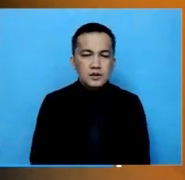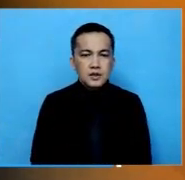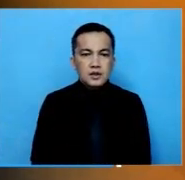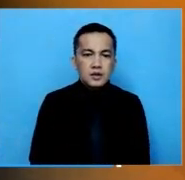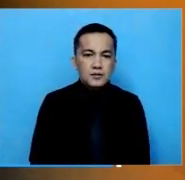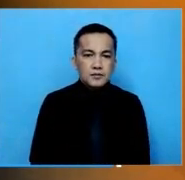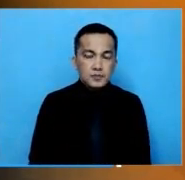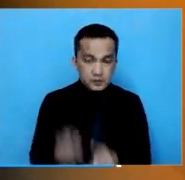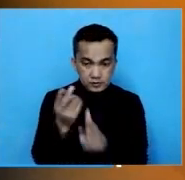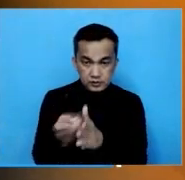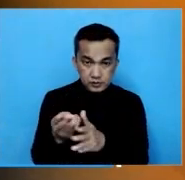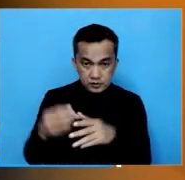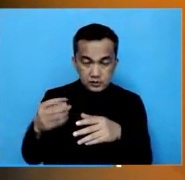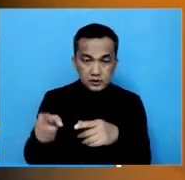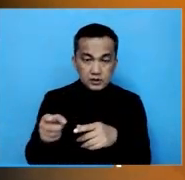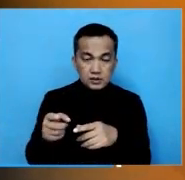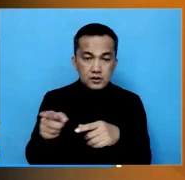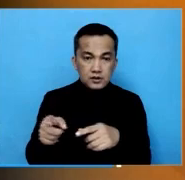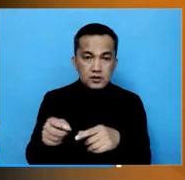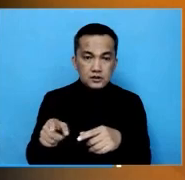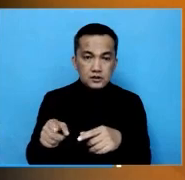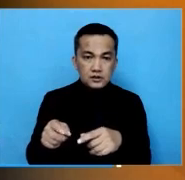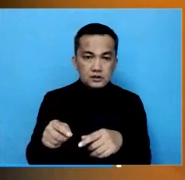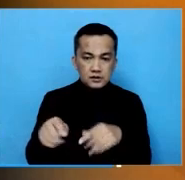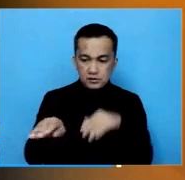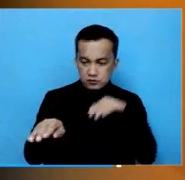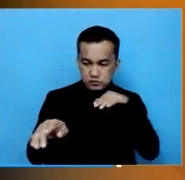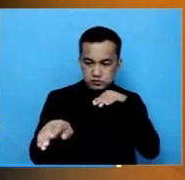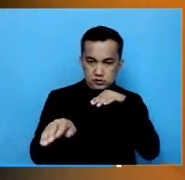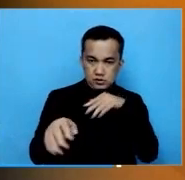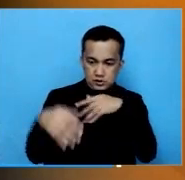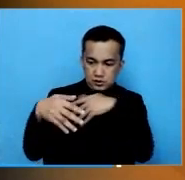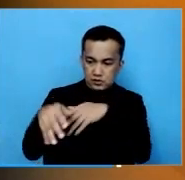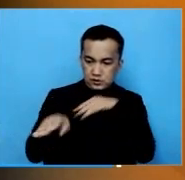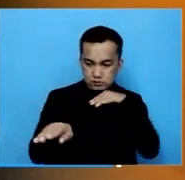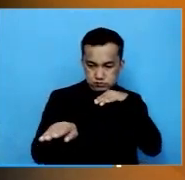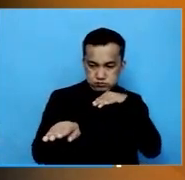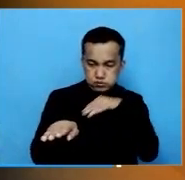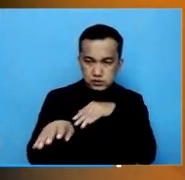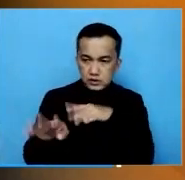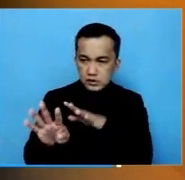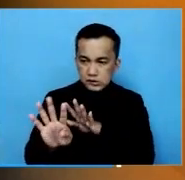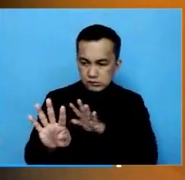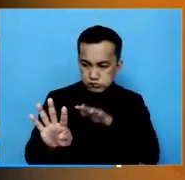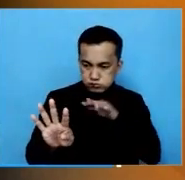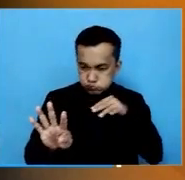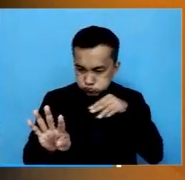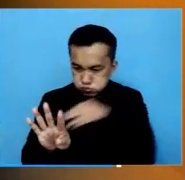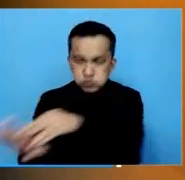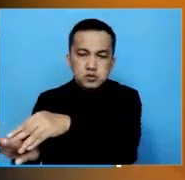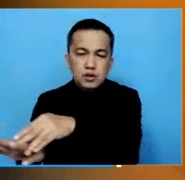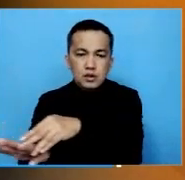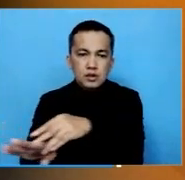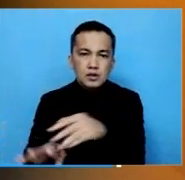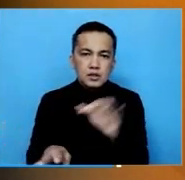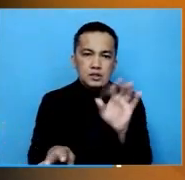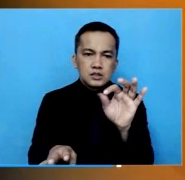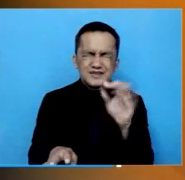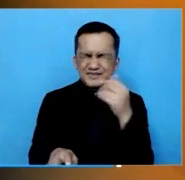ng pagluluksa, inararon ang trailer truck ang prosesyon. Hindi bababa sa 19 patay sa